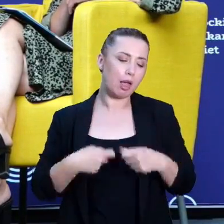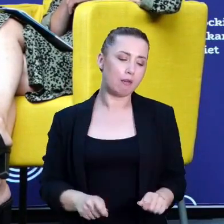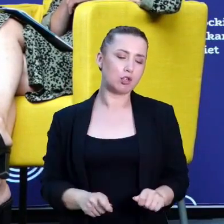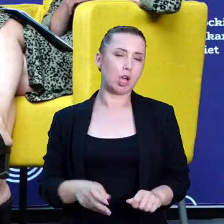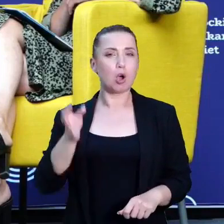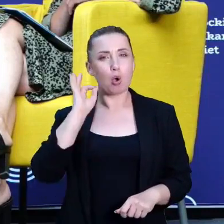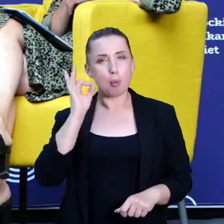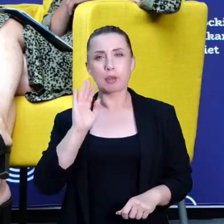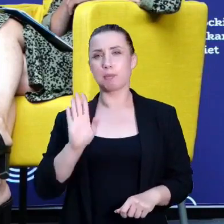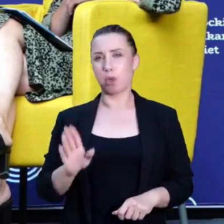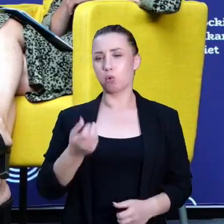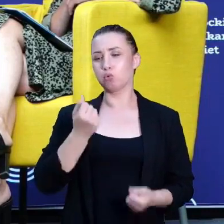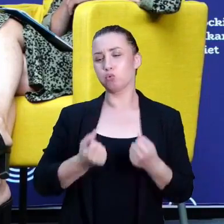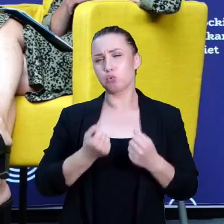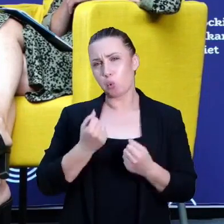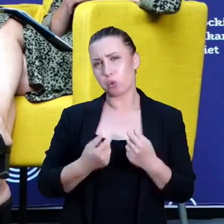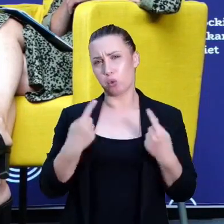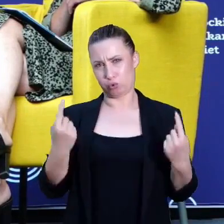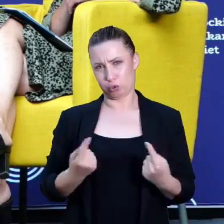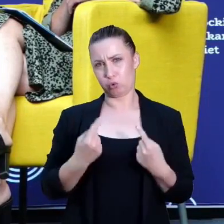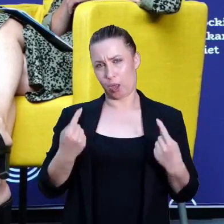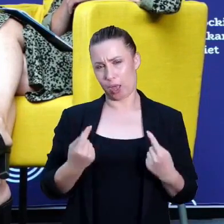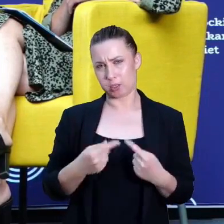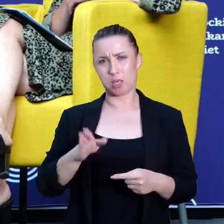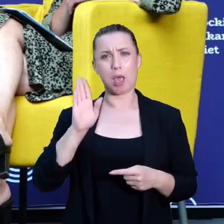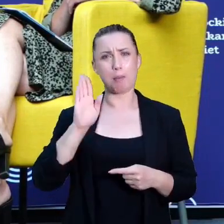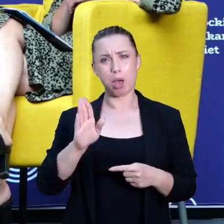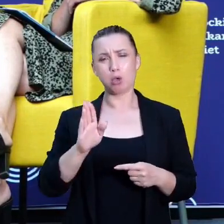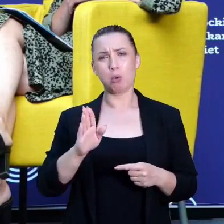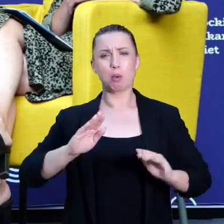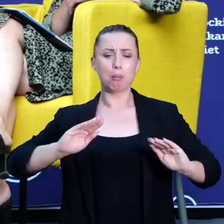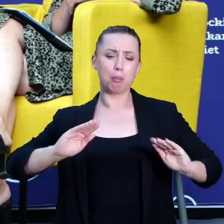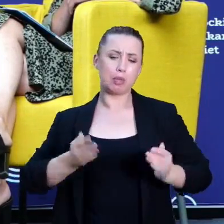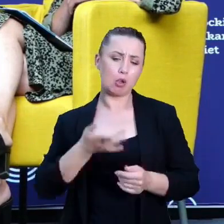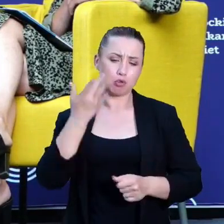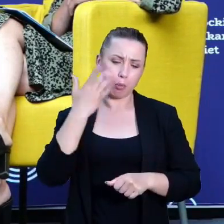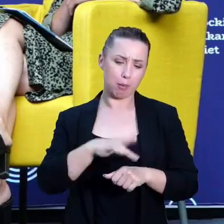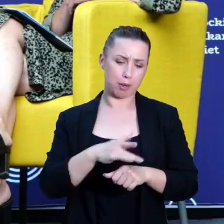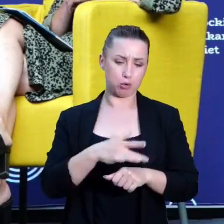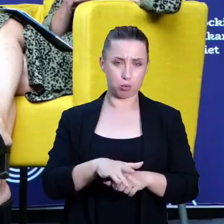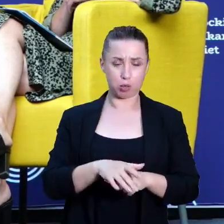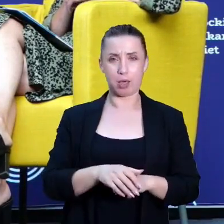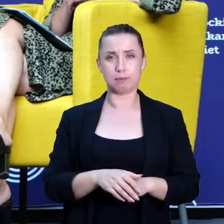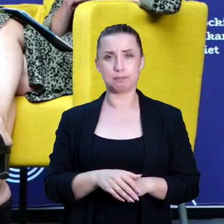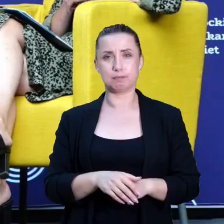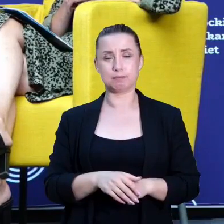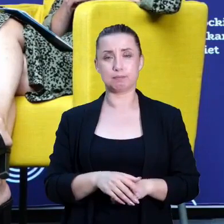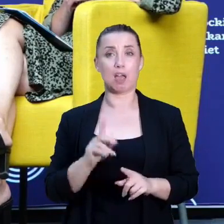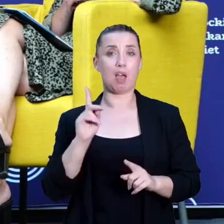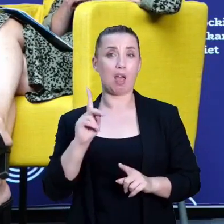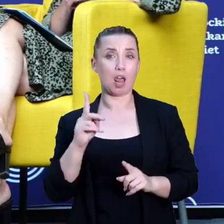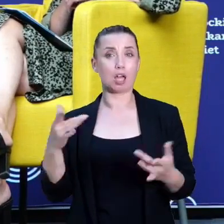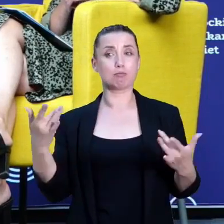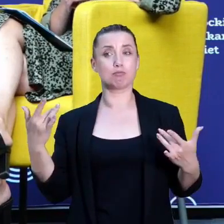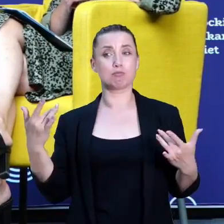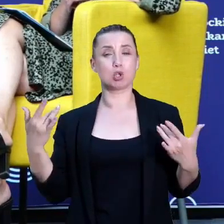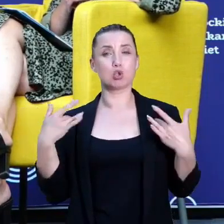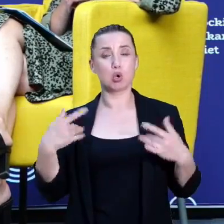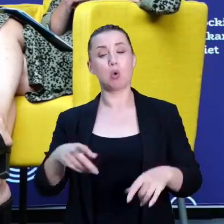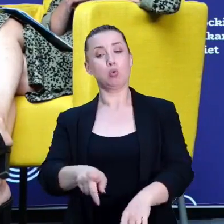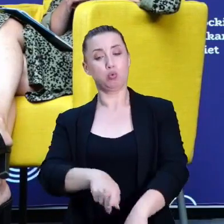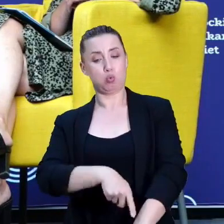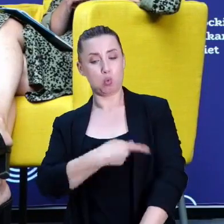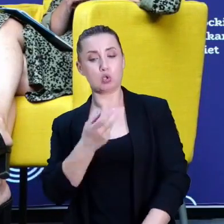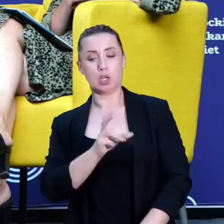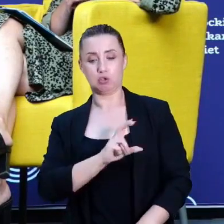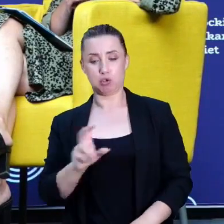bardzo niskie emerytury, żyją dużo dłużej często niż ich mężowie czy partnerzy,